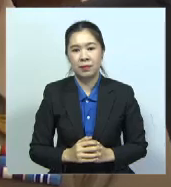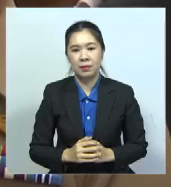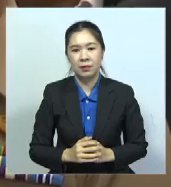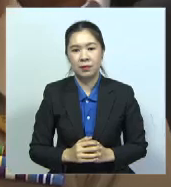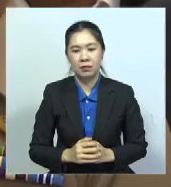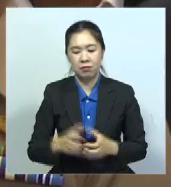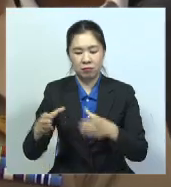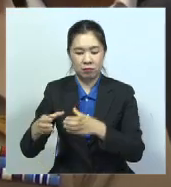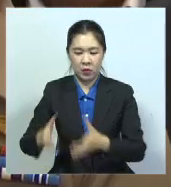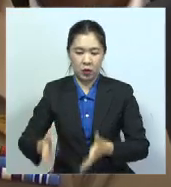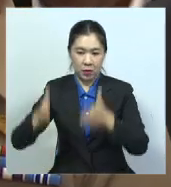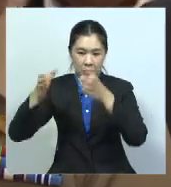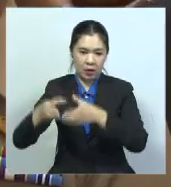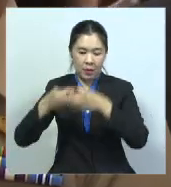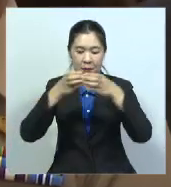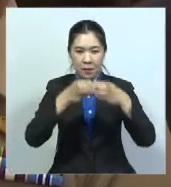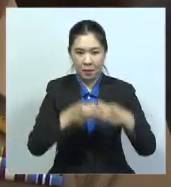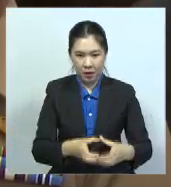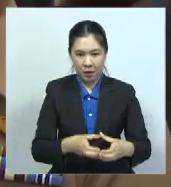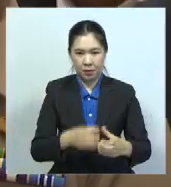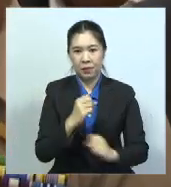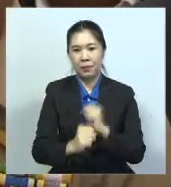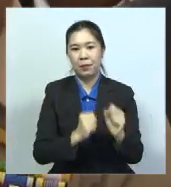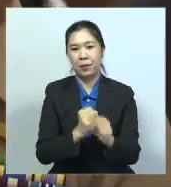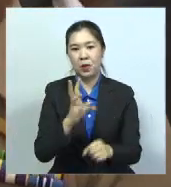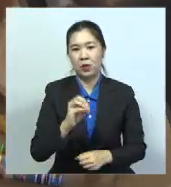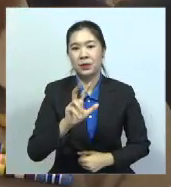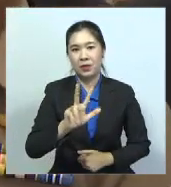ต้นแรกต้องลงภายในปลายปี63นะครับท่าน